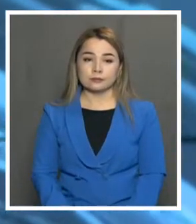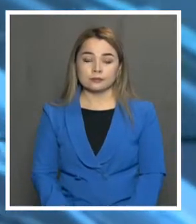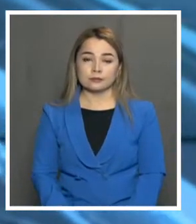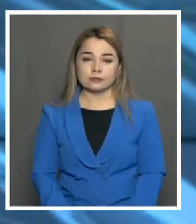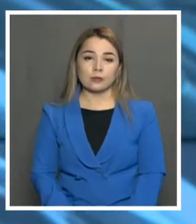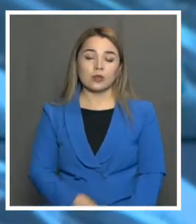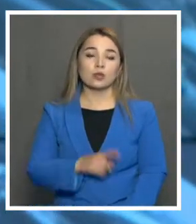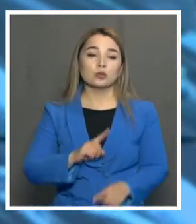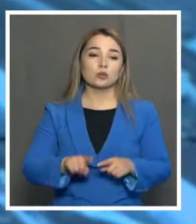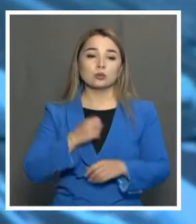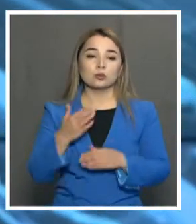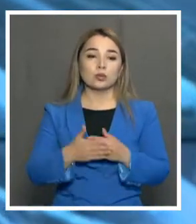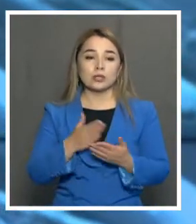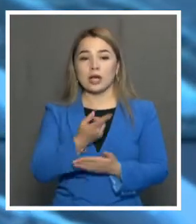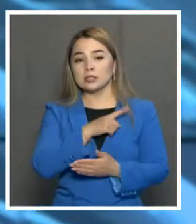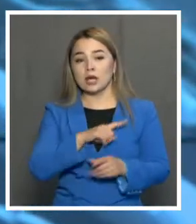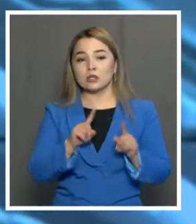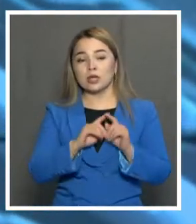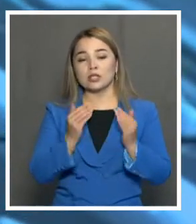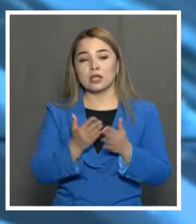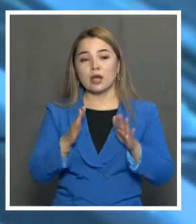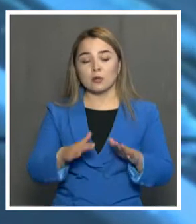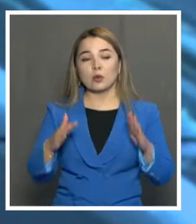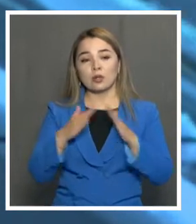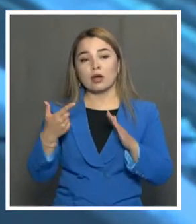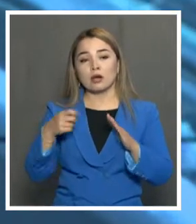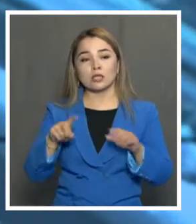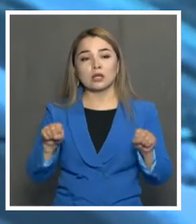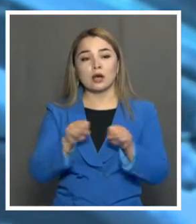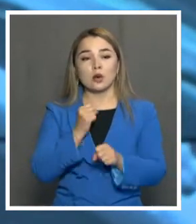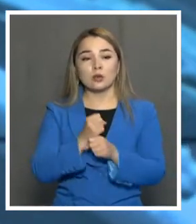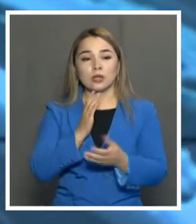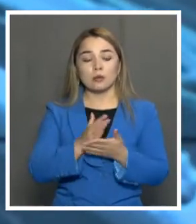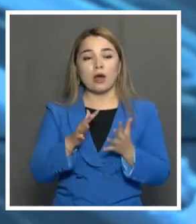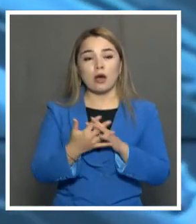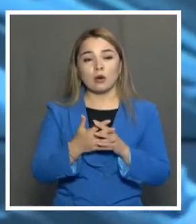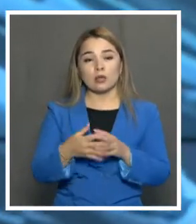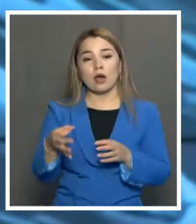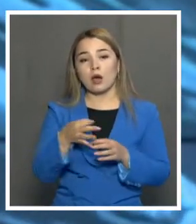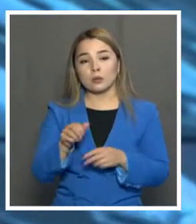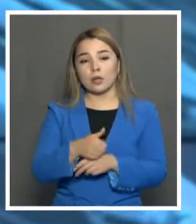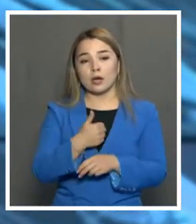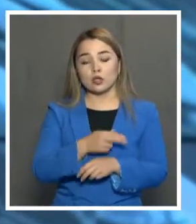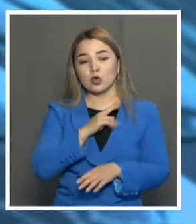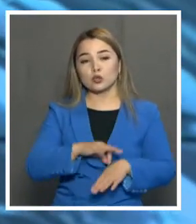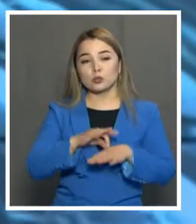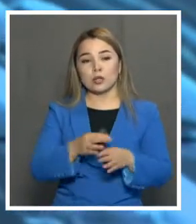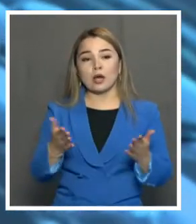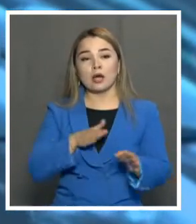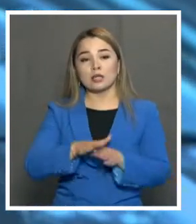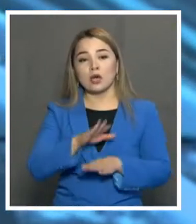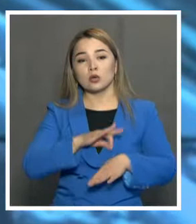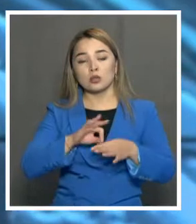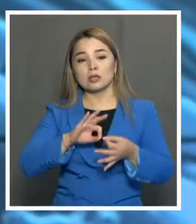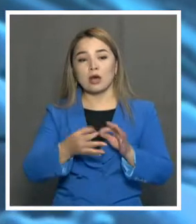Сондай-ақ жуырда санитарлық аумаққа кіретін шеткі үйлерге газ құбырлары тартыла бастаған. Алайда ауыл, аудан әкімдігілер бұл жұмыстың қалай жүзеге асып